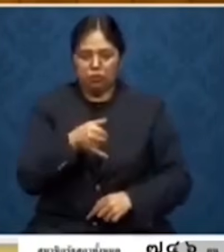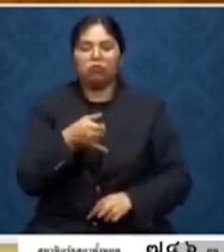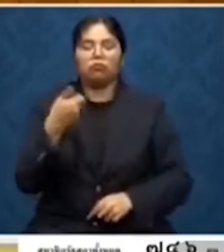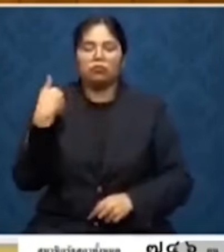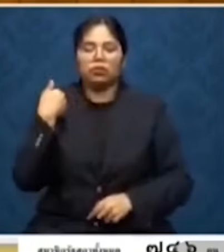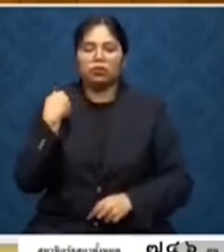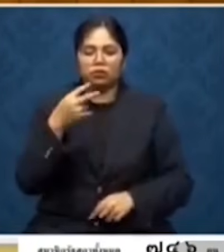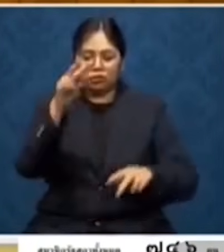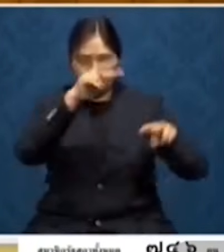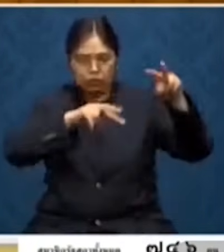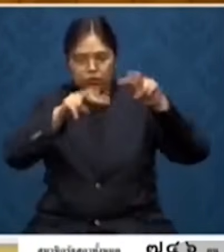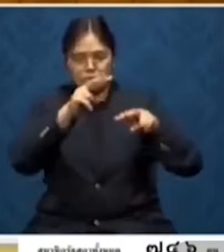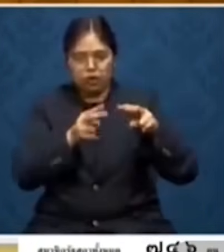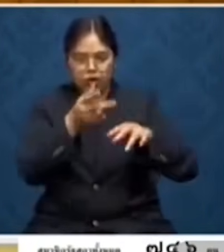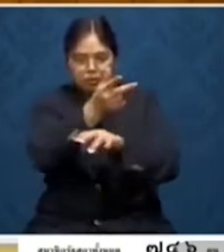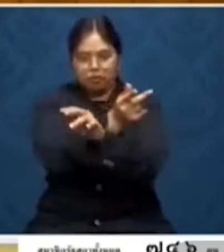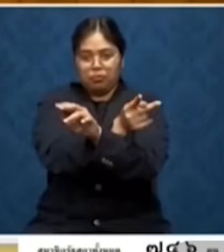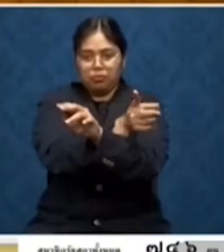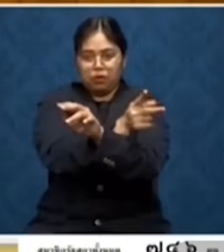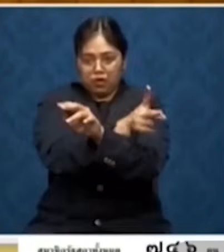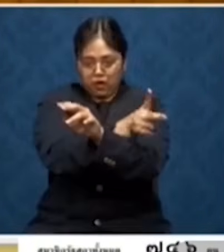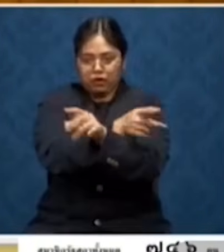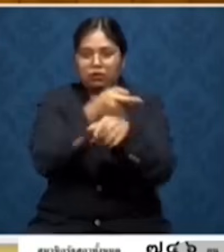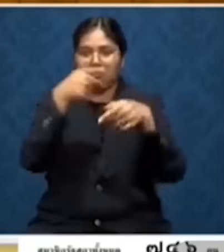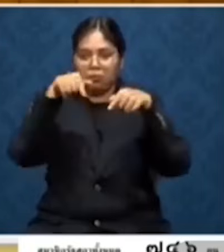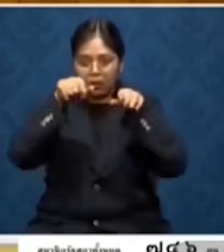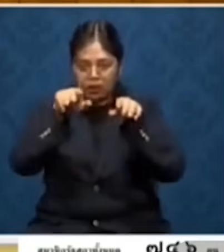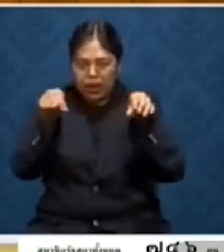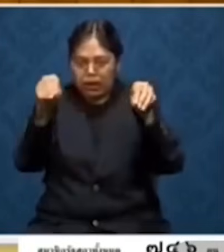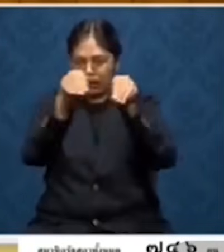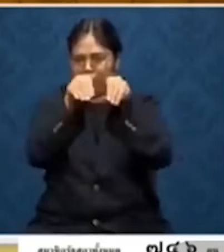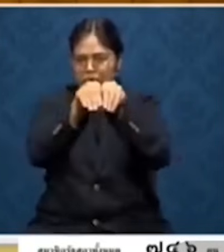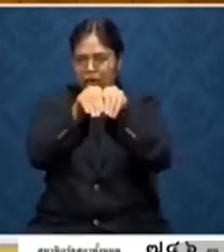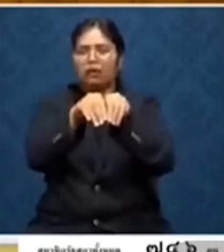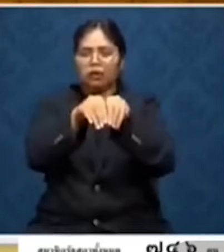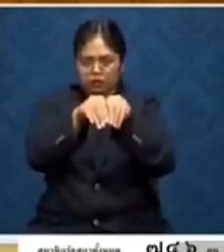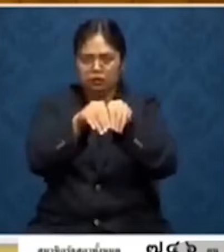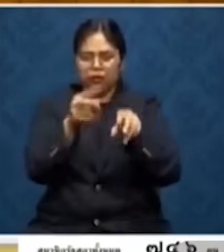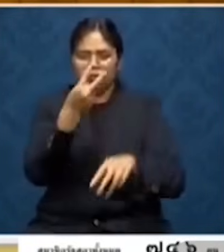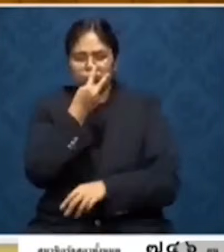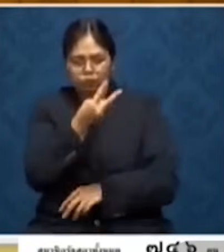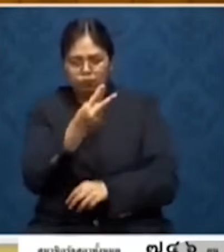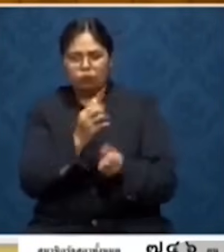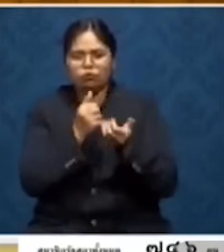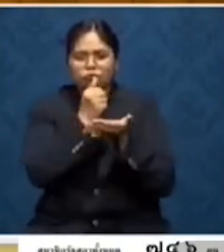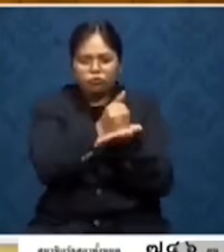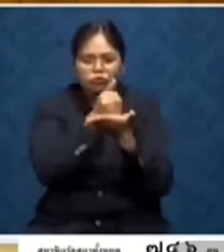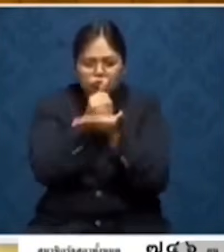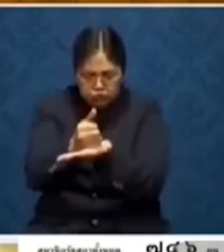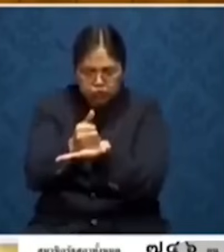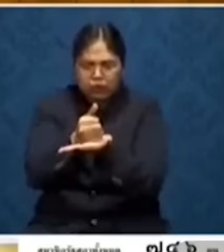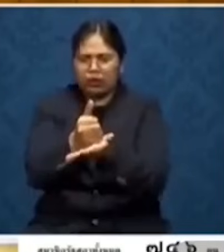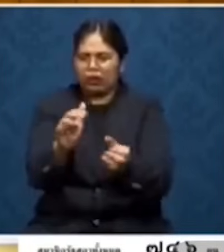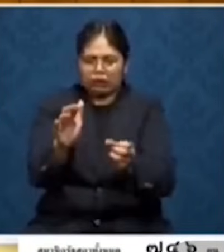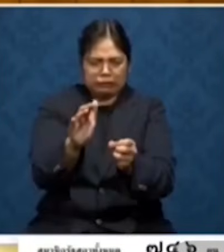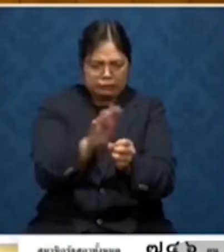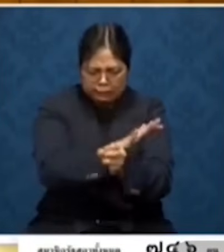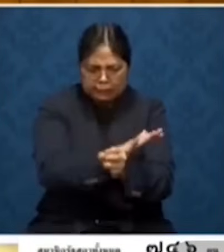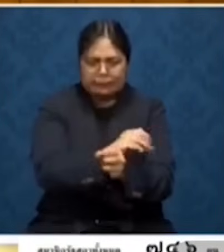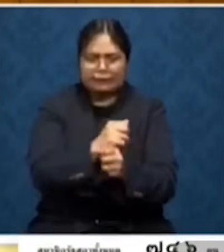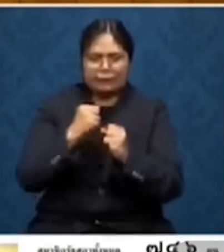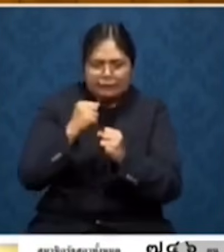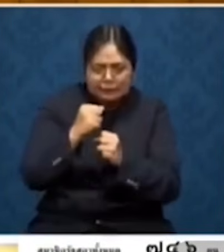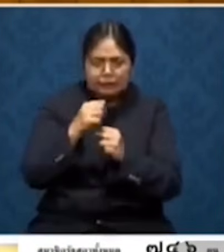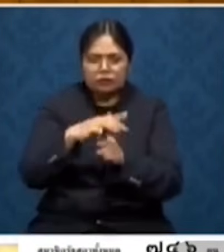ดูแลพี่น้องชาวภูเก็ตและจังหวัดข้างเคียงเต็มความสามารถที่ท่านสามารถทำได้จนเป็น